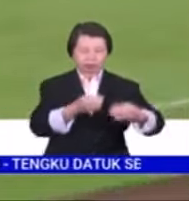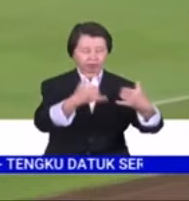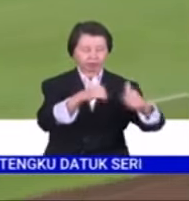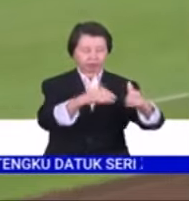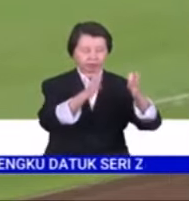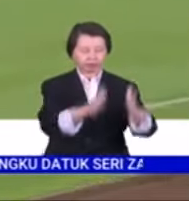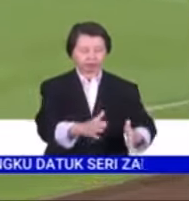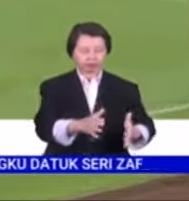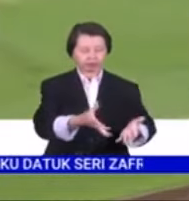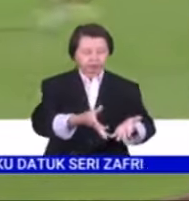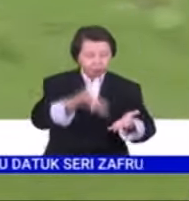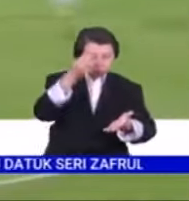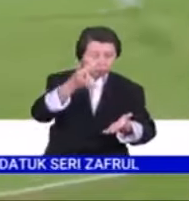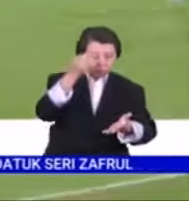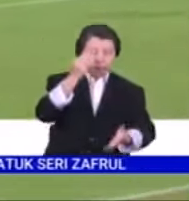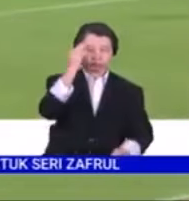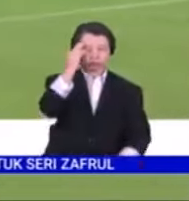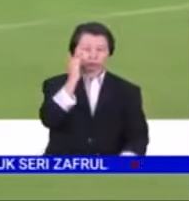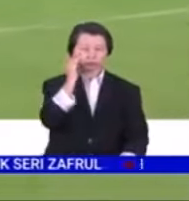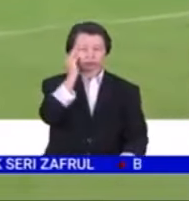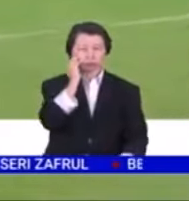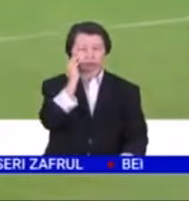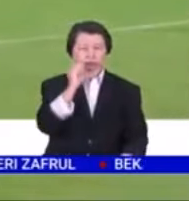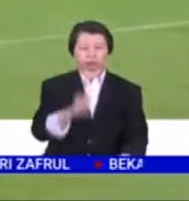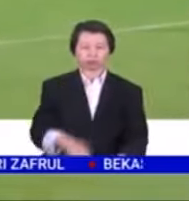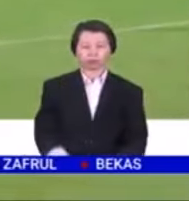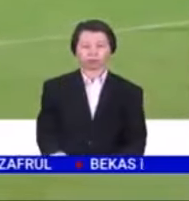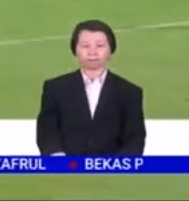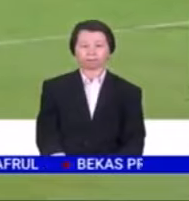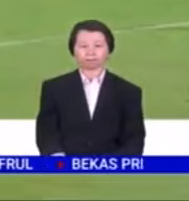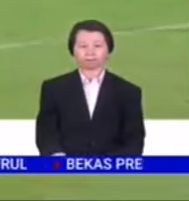pemainnya menimba pengalaman.